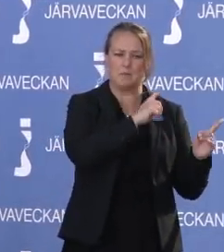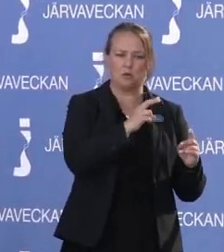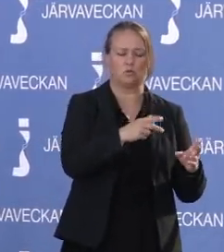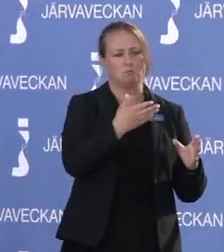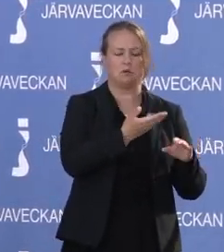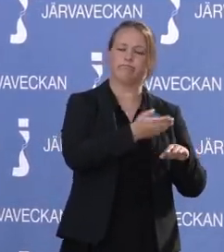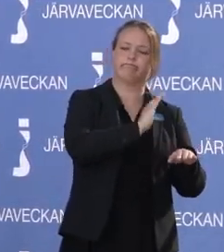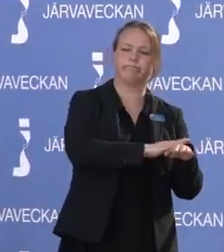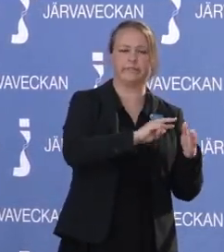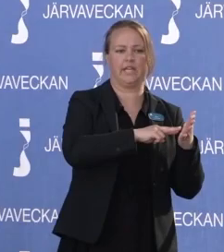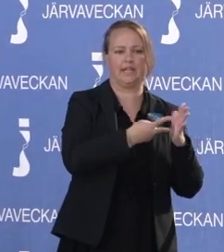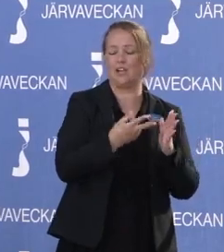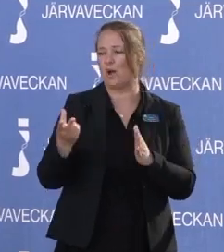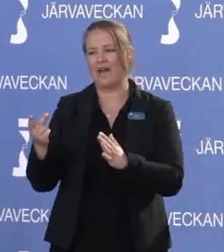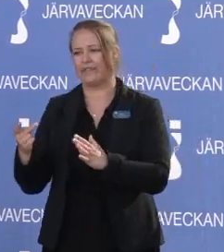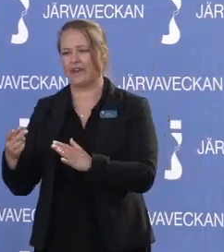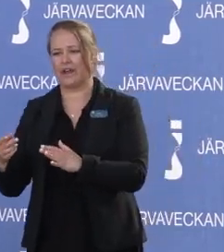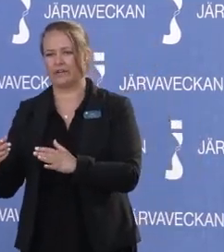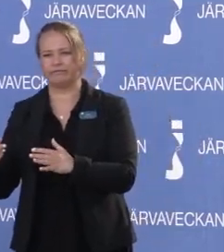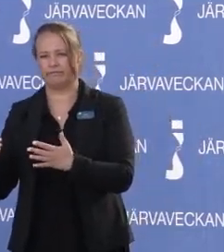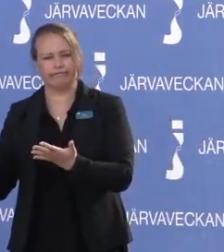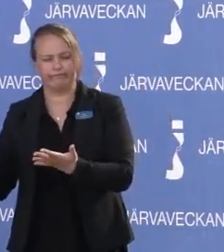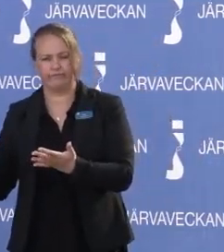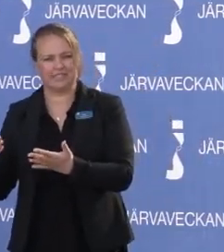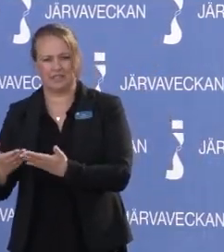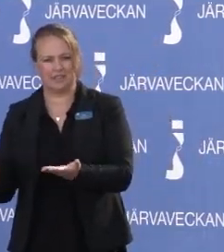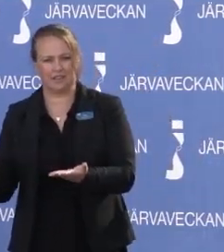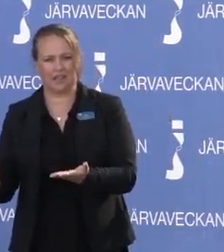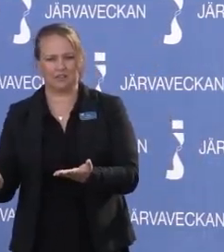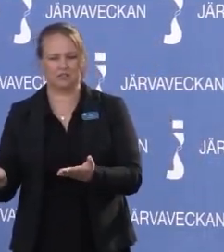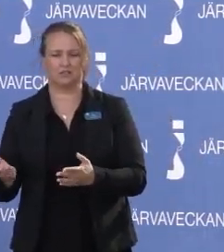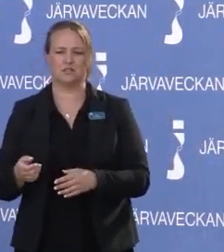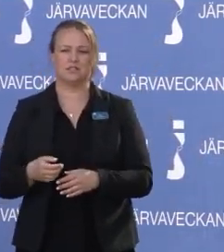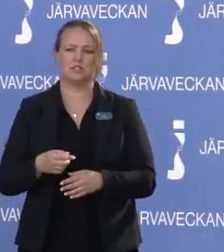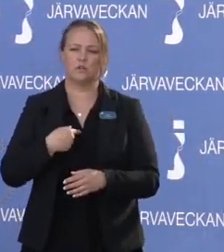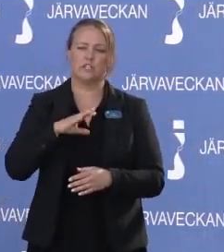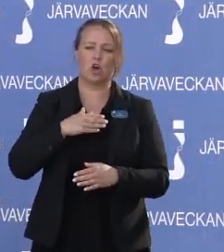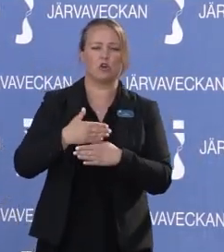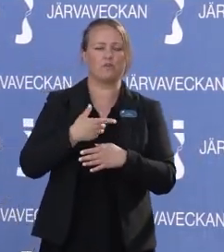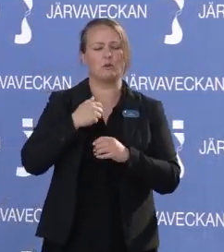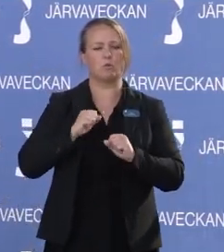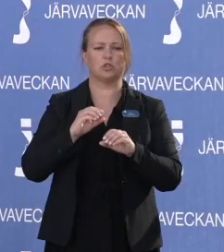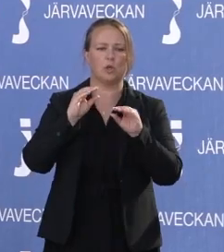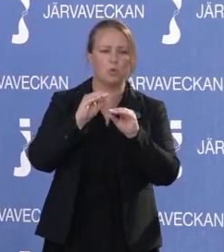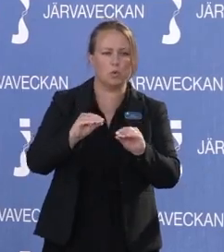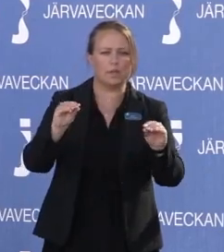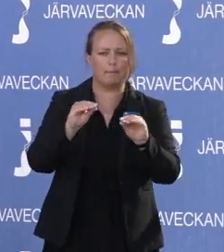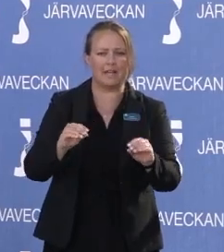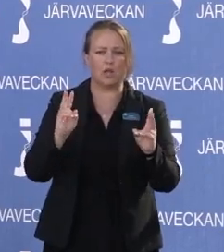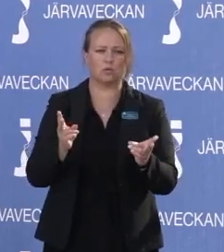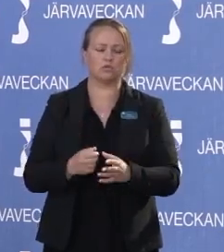fin folkbildande roll. Mm. Att det påverkar vårt utbud. Sen har vi såklart i själva produktionen att vi